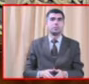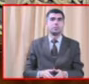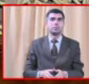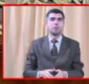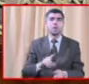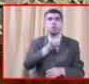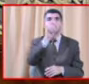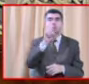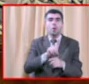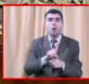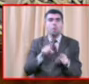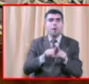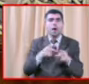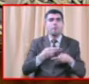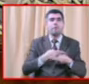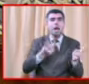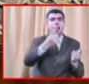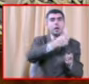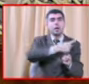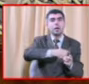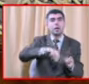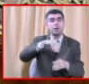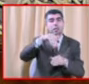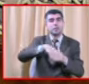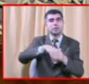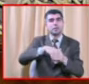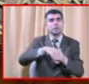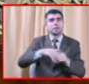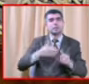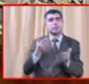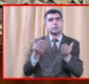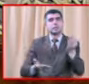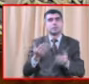سؤال حول تعميم منح الفريق الاستقلالي الوحدة والتعادل.